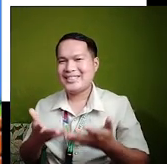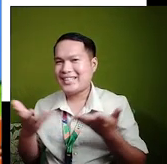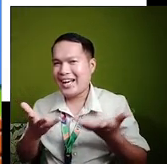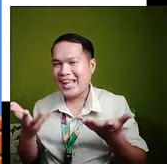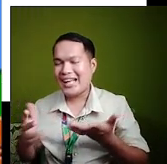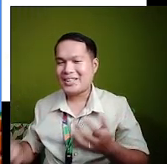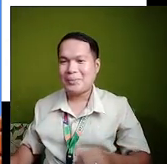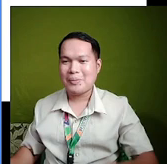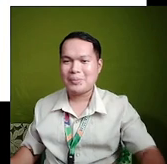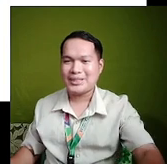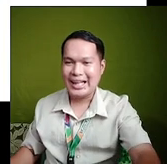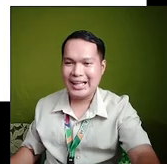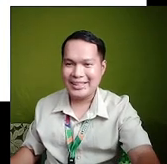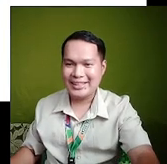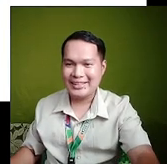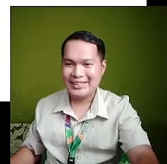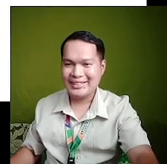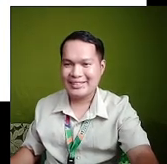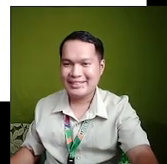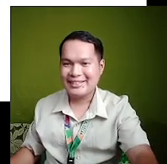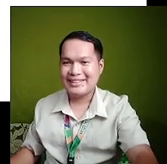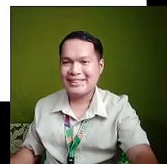Saan kaya ito mapupunta?